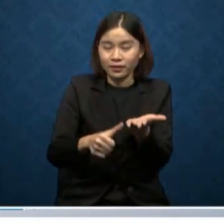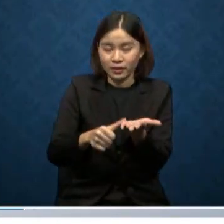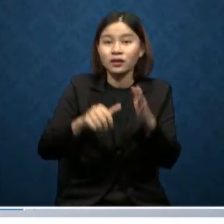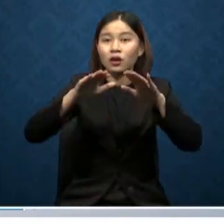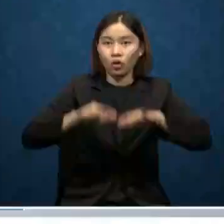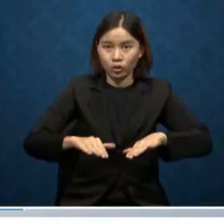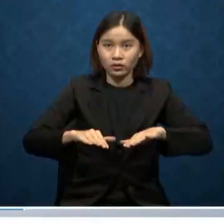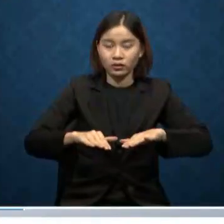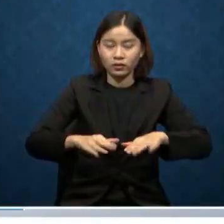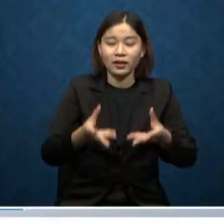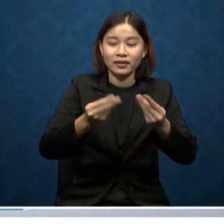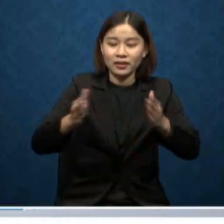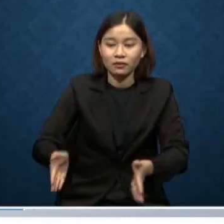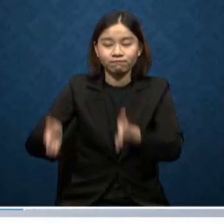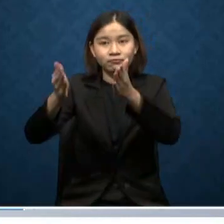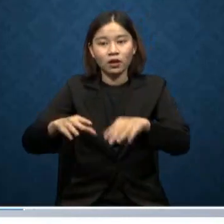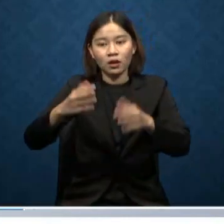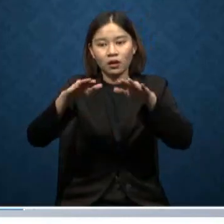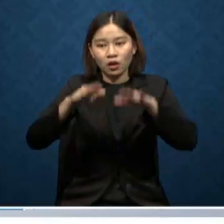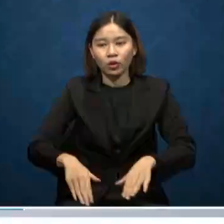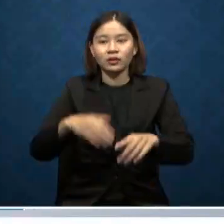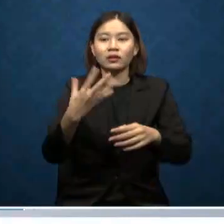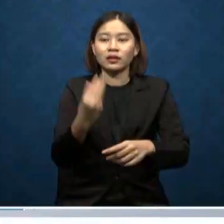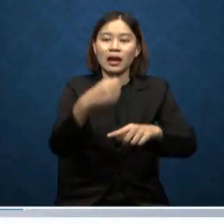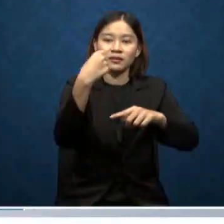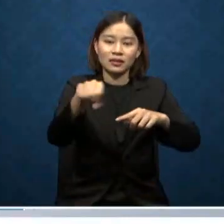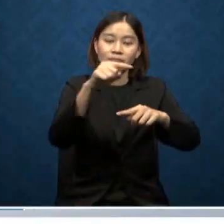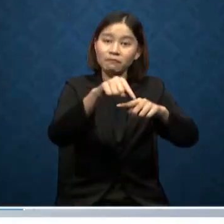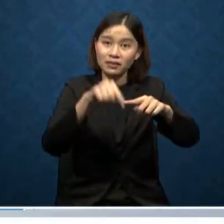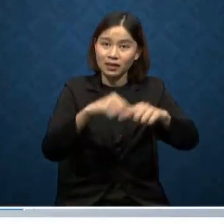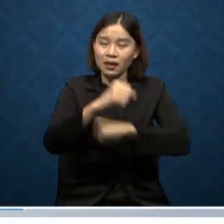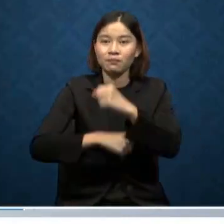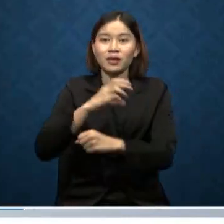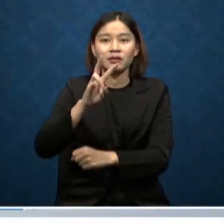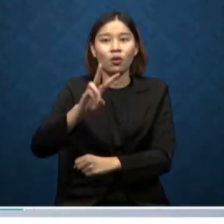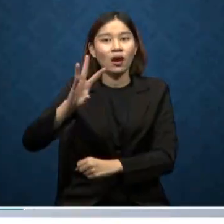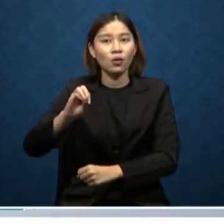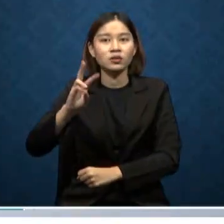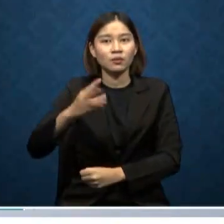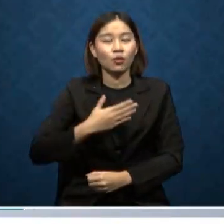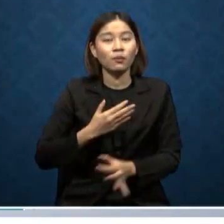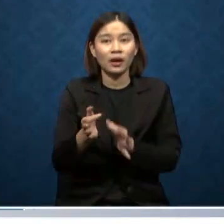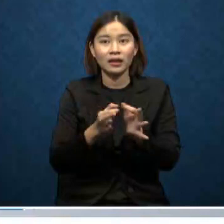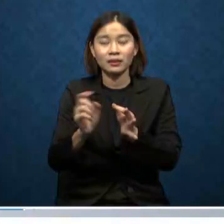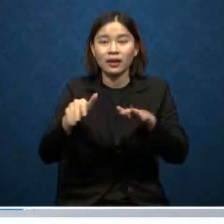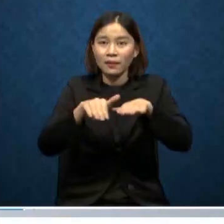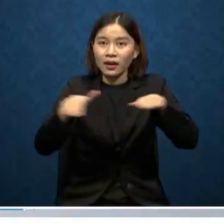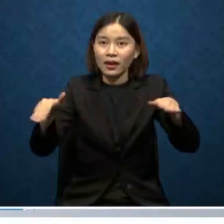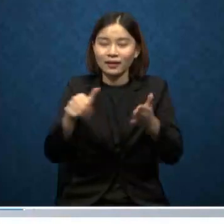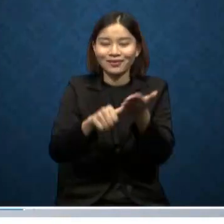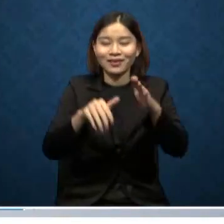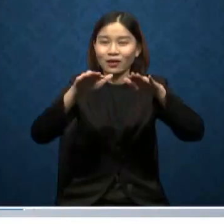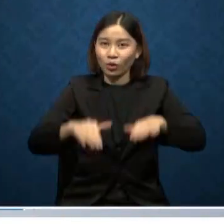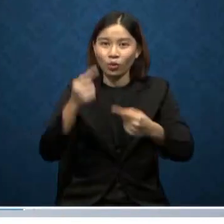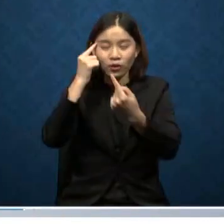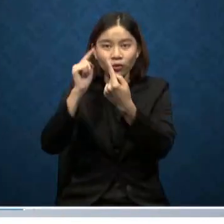ปรูกสร้างลดลง 10% ในปี 2,266 นนะครัผมต้เรีนว่ามาตรการการลดผสีนี้